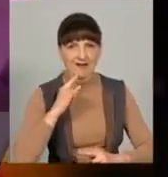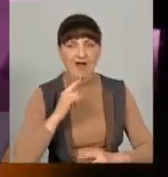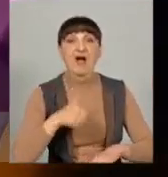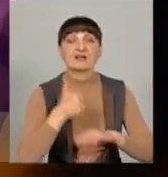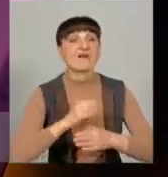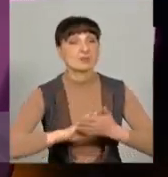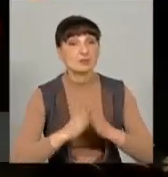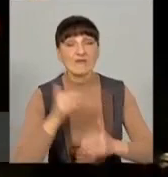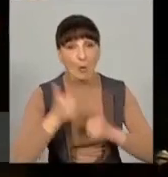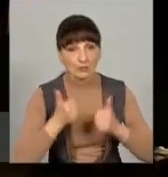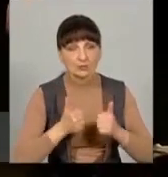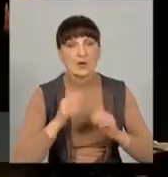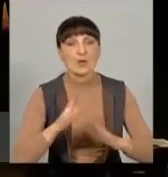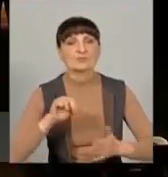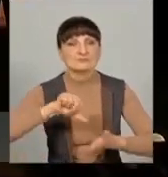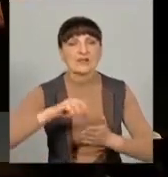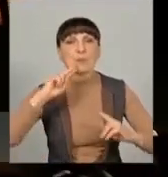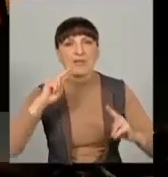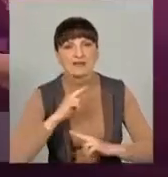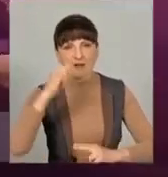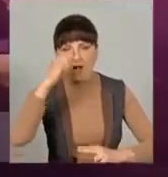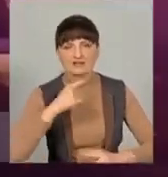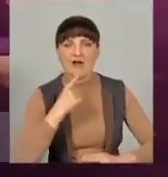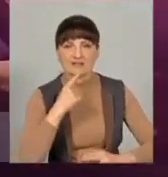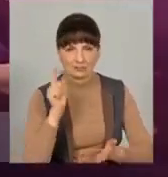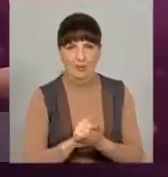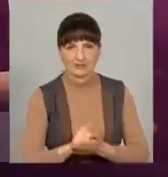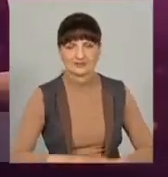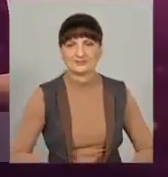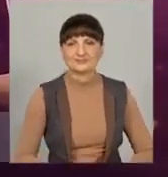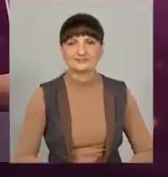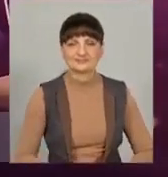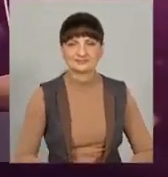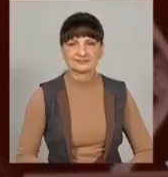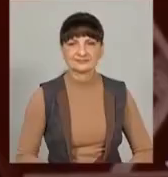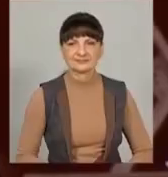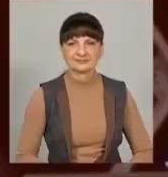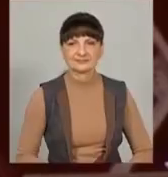условие конкурса – исполнить песню исключительно на казахском языке.